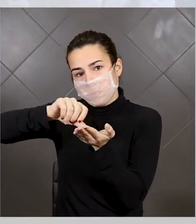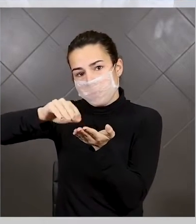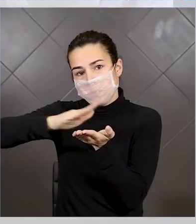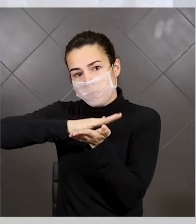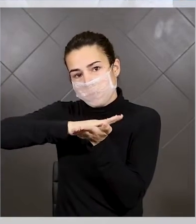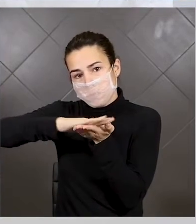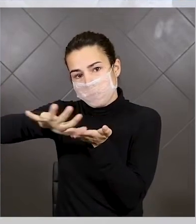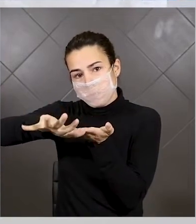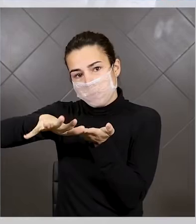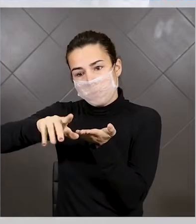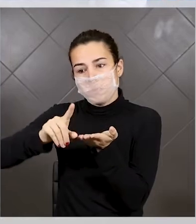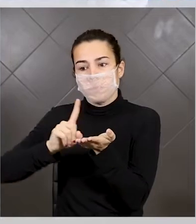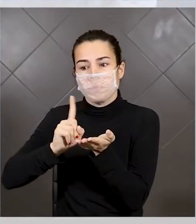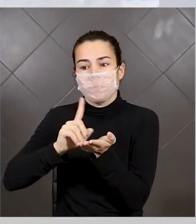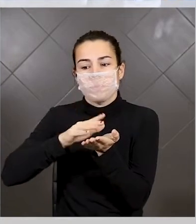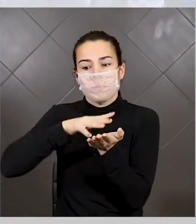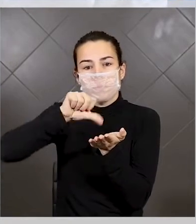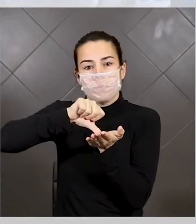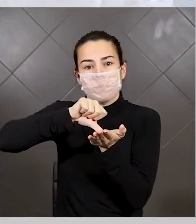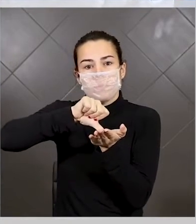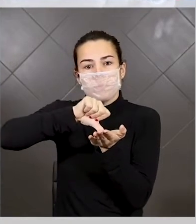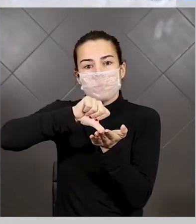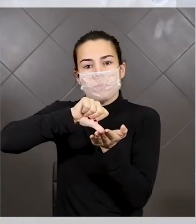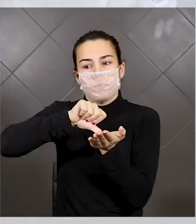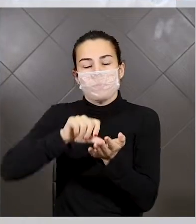Ficam una capa d'uns 20-15 grams.